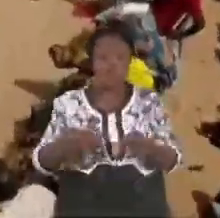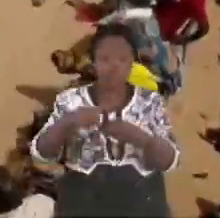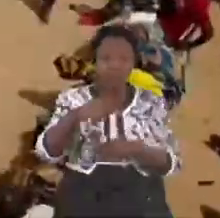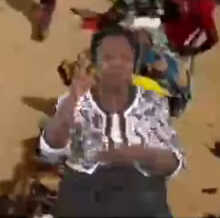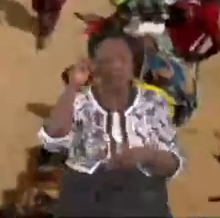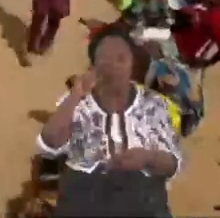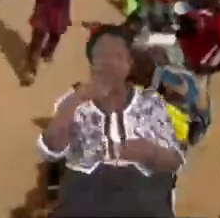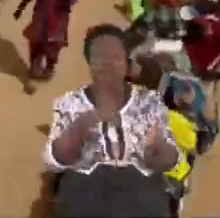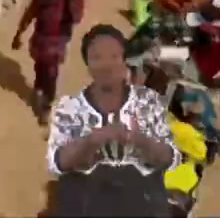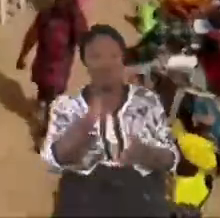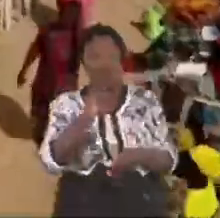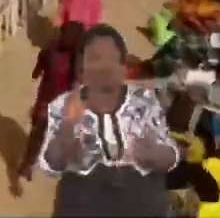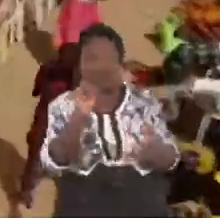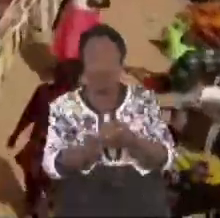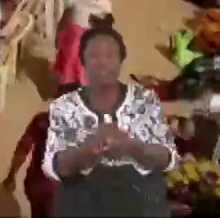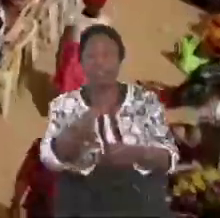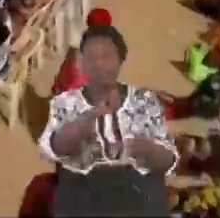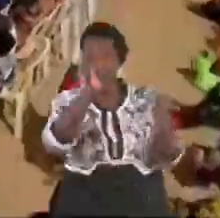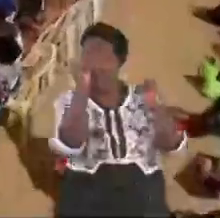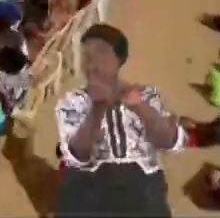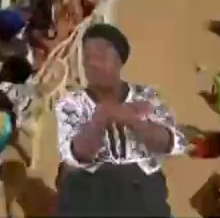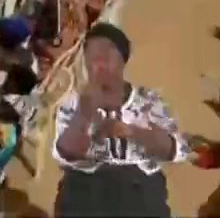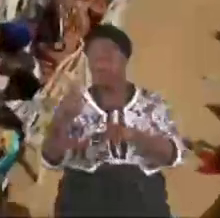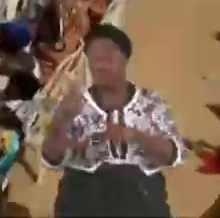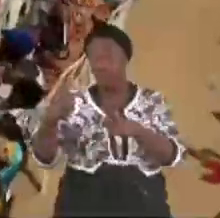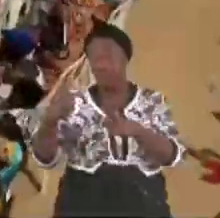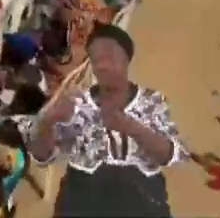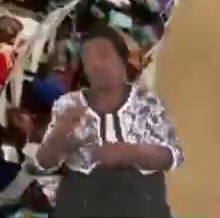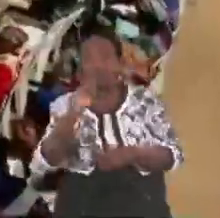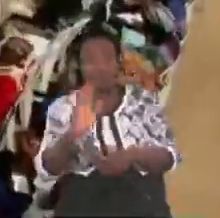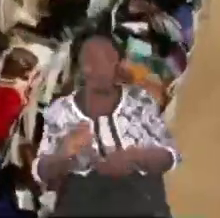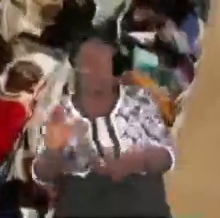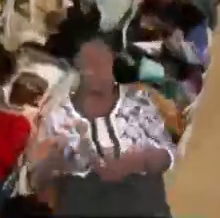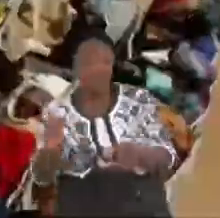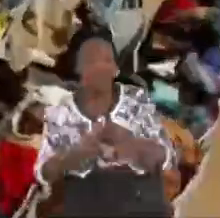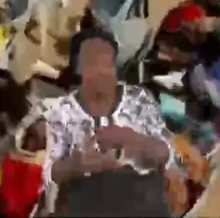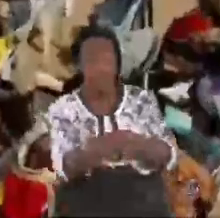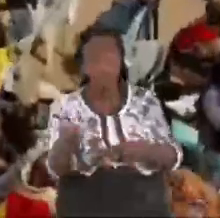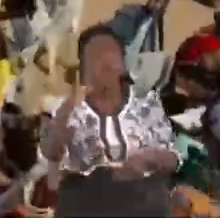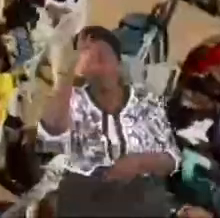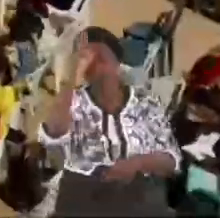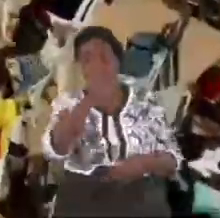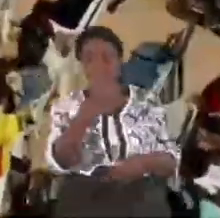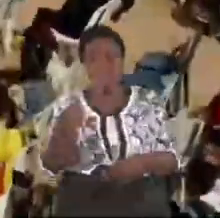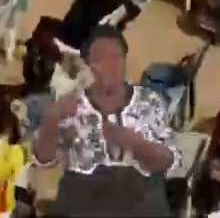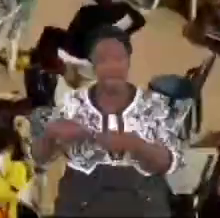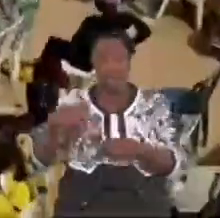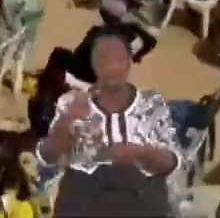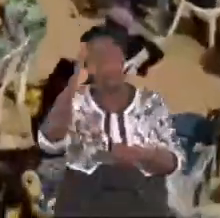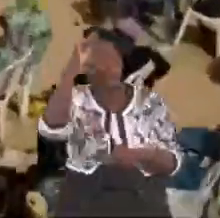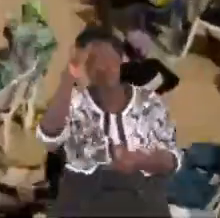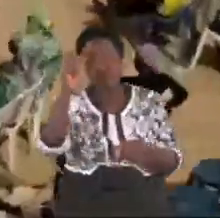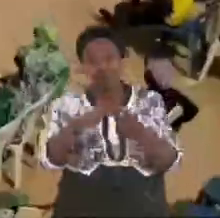le concernant, c'est qu'il allait ramener le cœur des enfants à leur père et le cœur